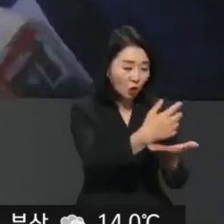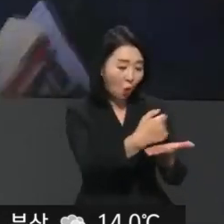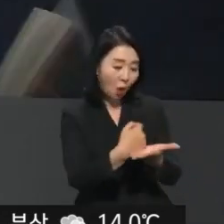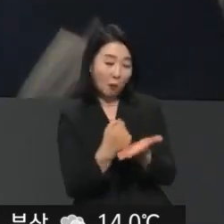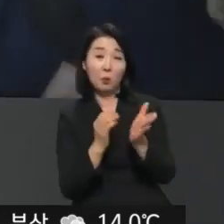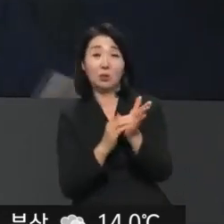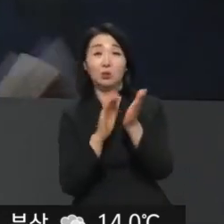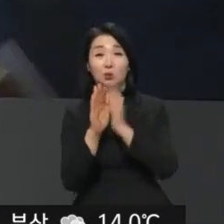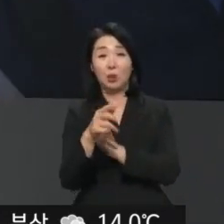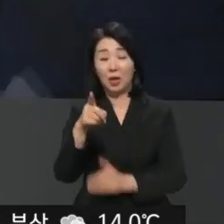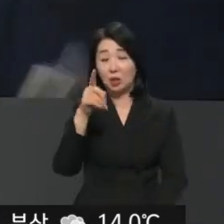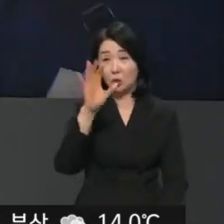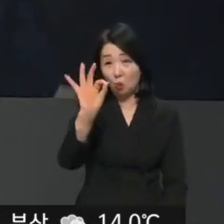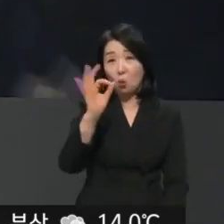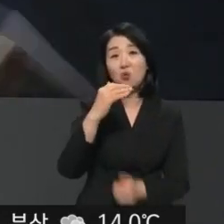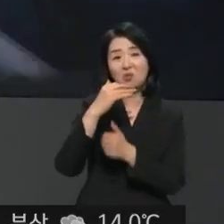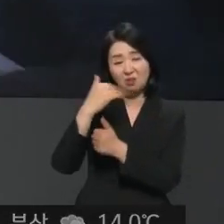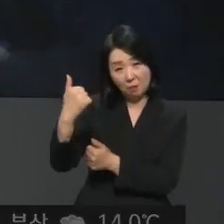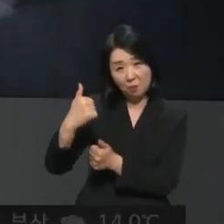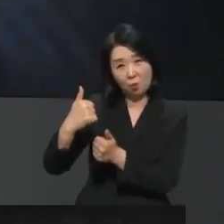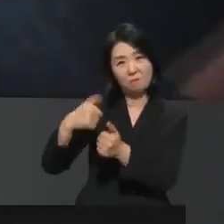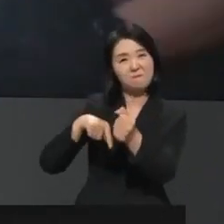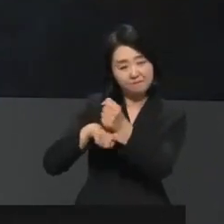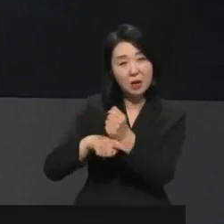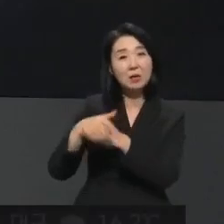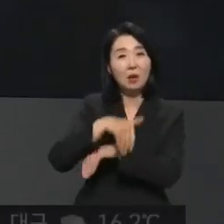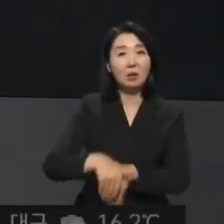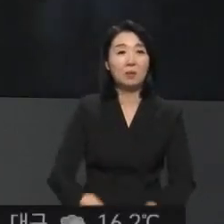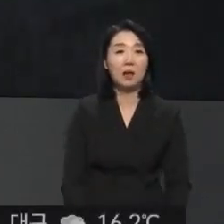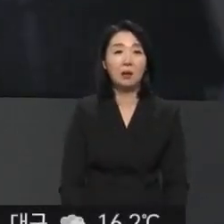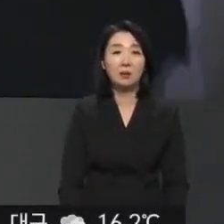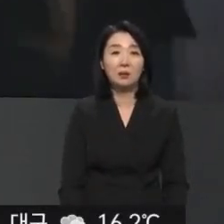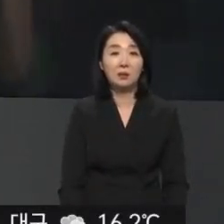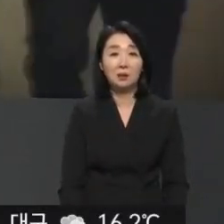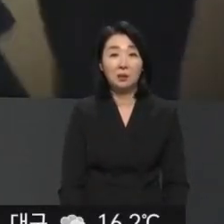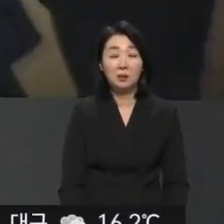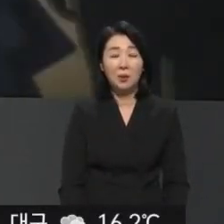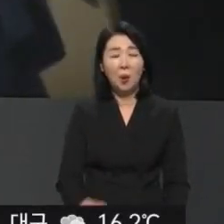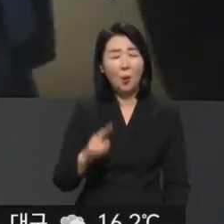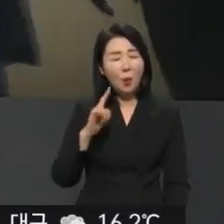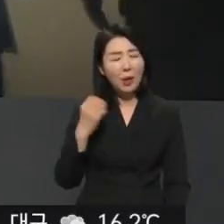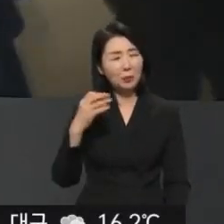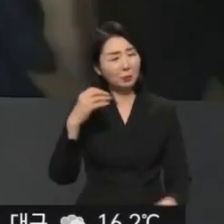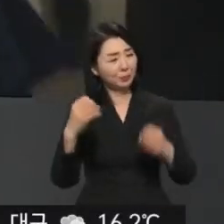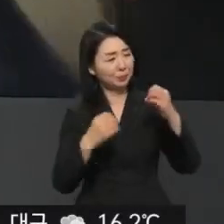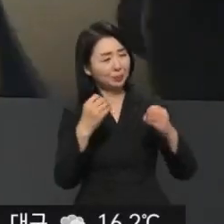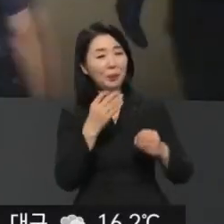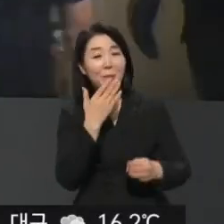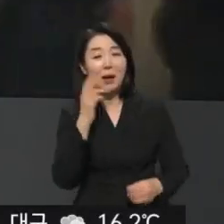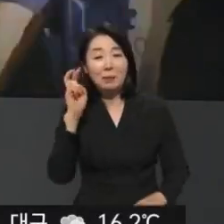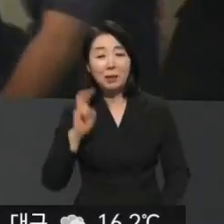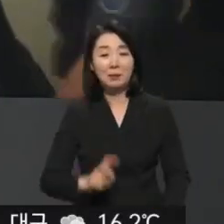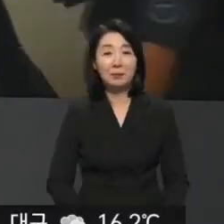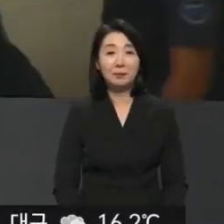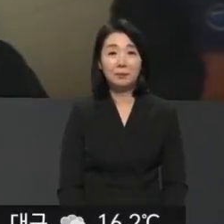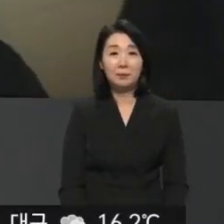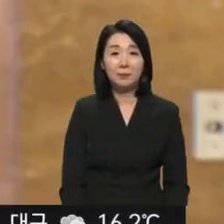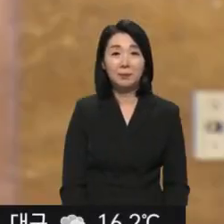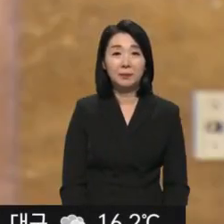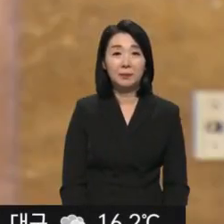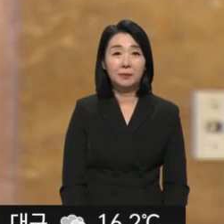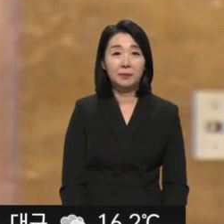이에야 송영길 전 대표를 소환할 것으로 보입니다. 그때까지 다음 같은 신경전도 계속 이어질 것으로 보입니다.